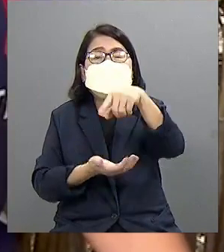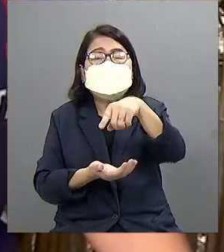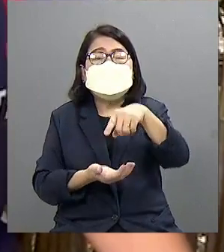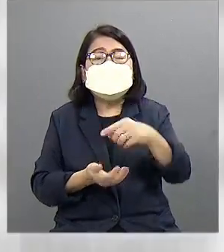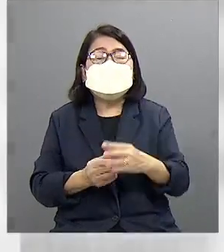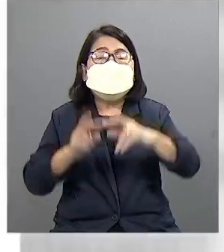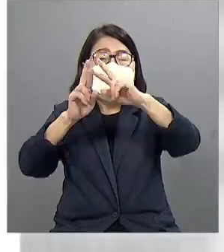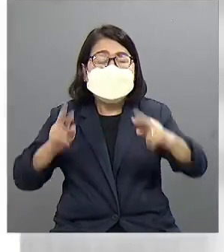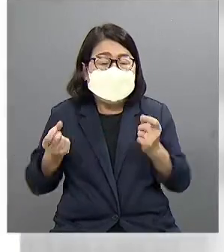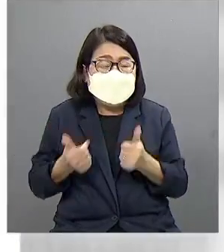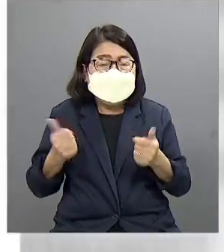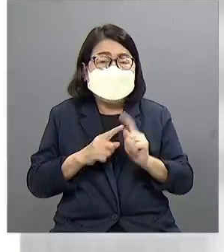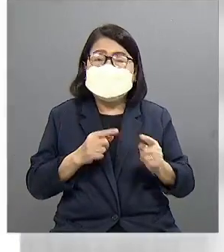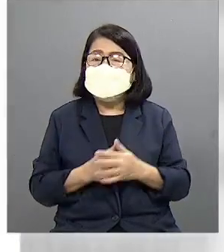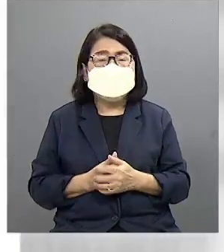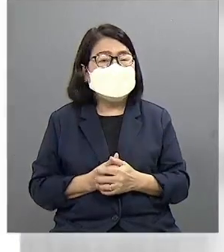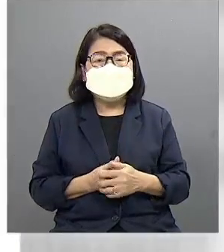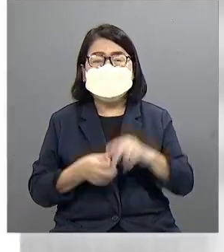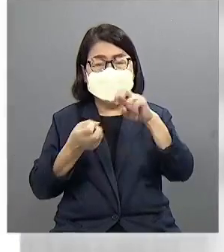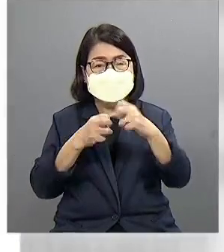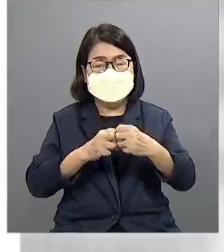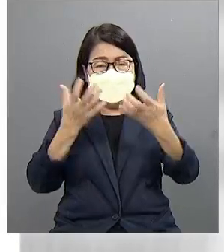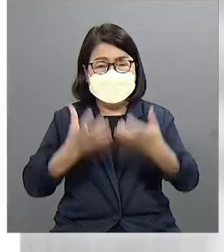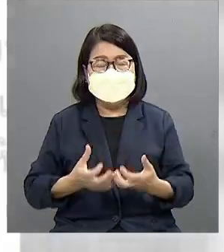แล้วอะไรอย่างเงี้ยค่ะ ขณะที่นายเอ